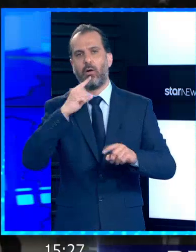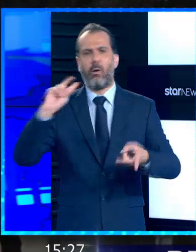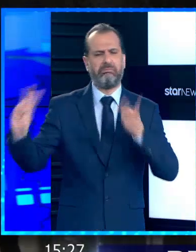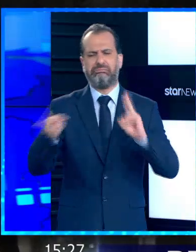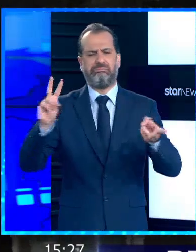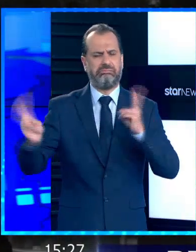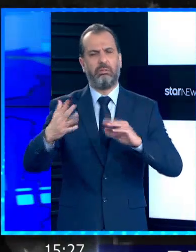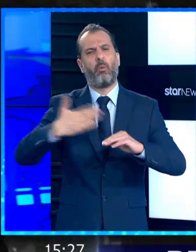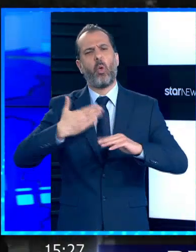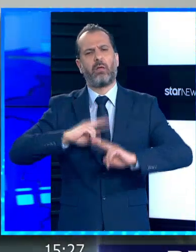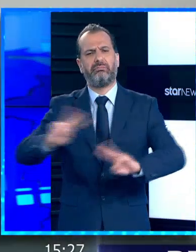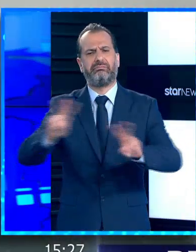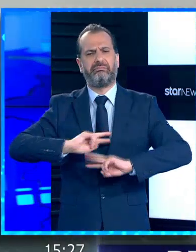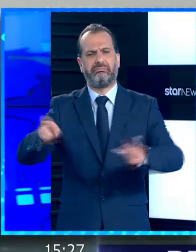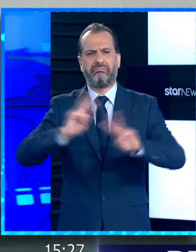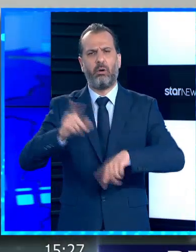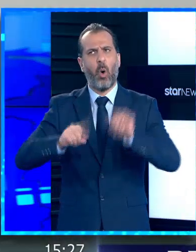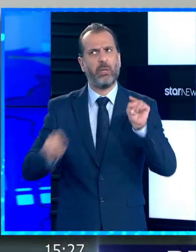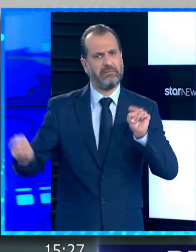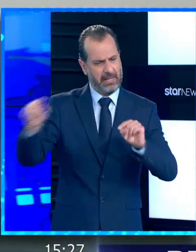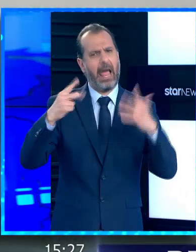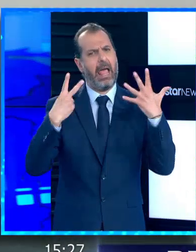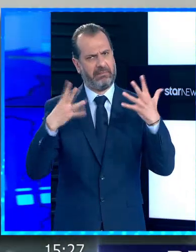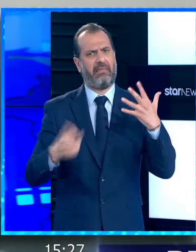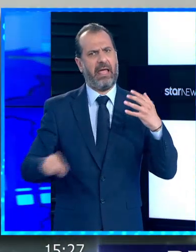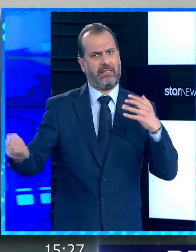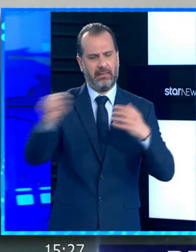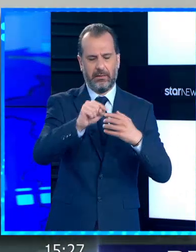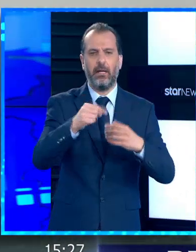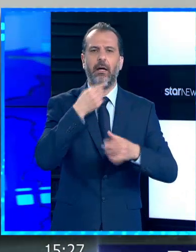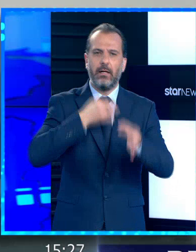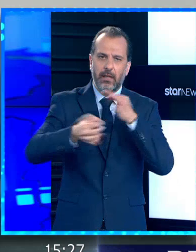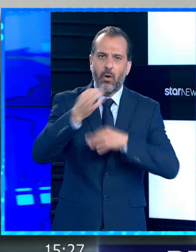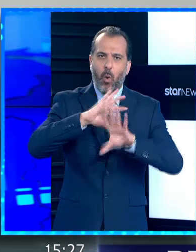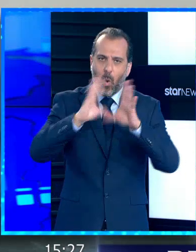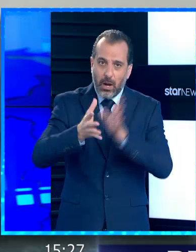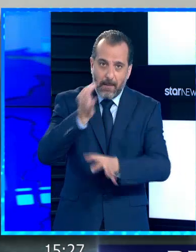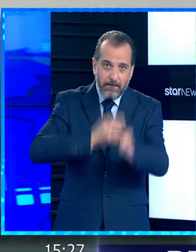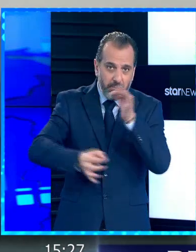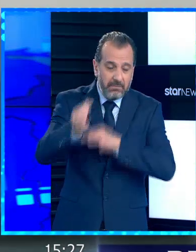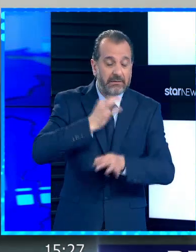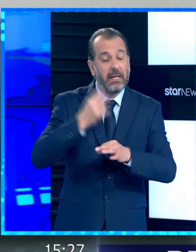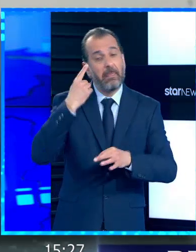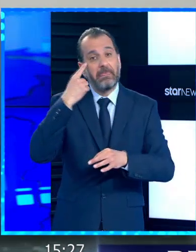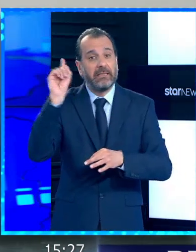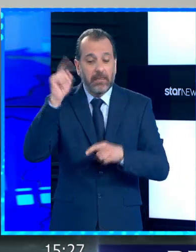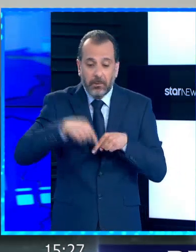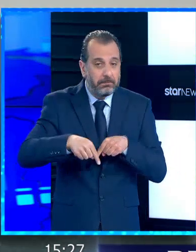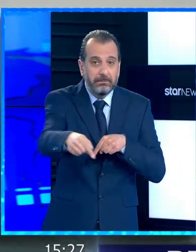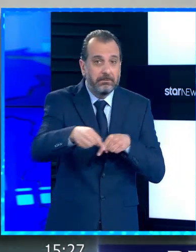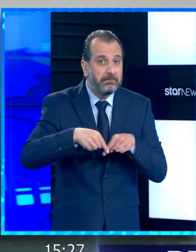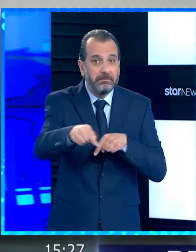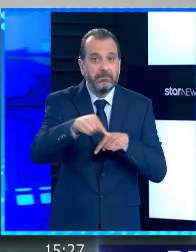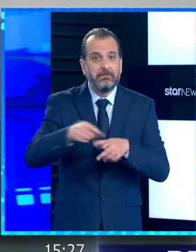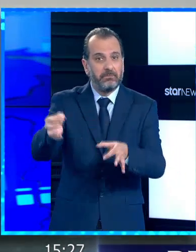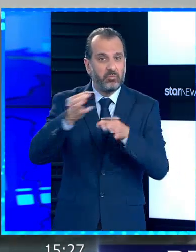νοτιάδες οι οποίοι τοπικά θα φτάνουν και τα 7 μποφόρα. Μας τα έχεις πει, Θοδωρή. Τώρα δεν ξέρω αν αυτό